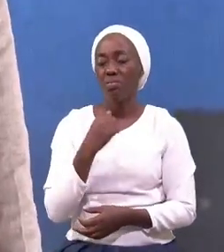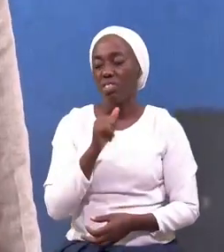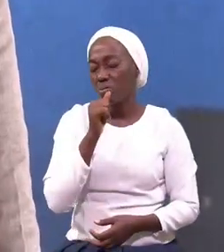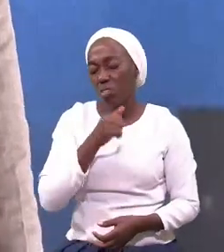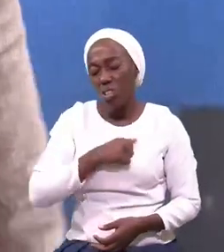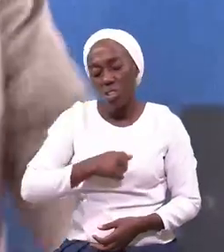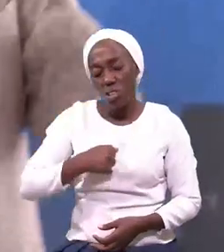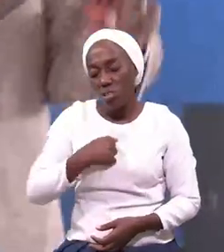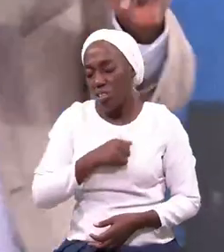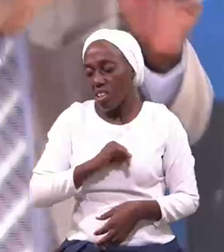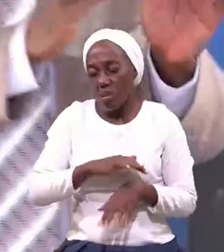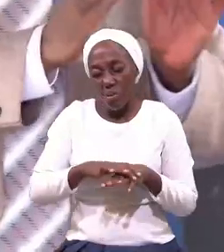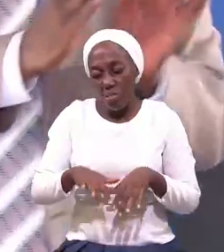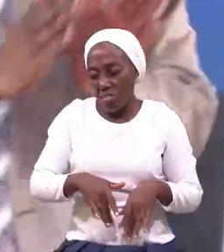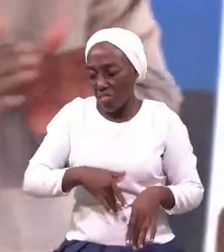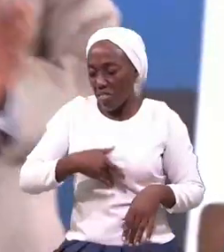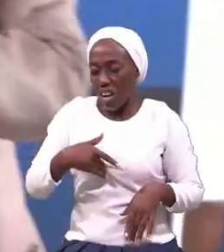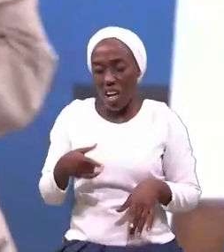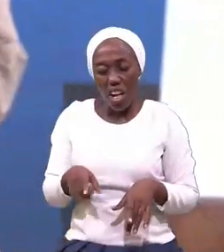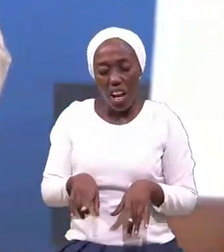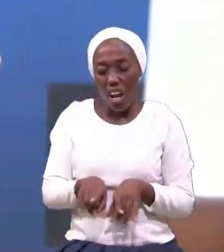Tu dis, ah, je suis désolé, je n'ai pas envie.